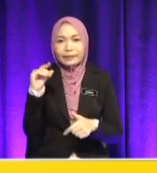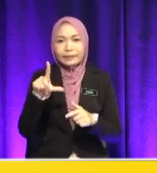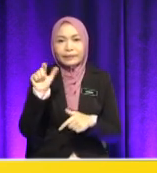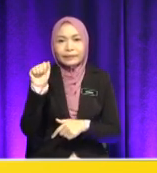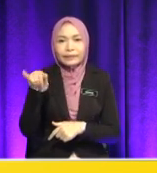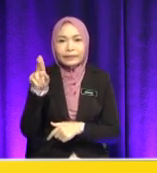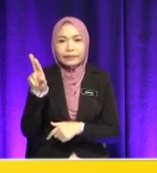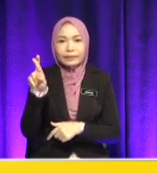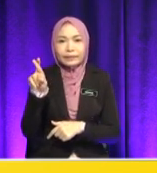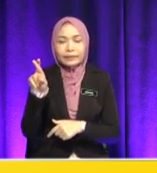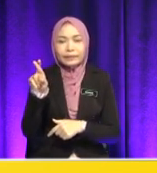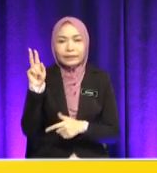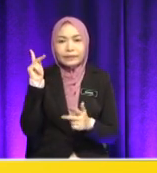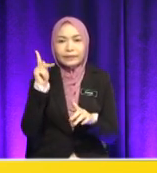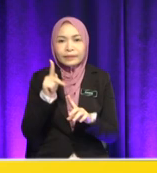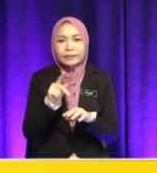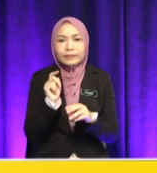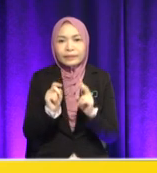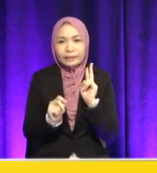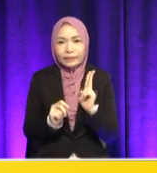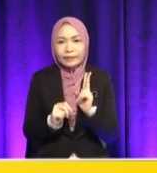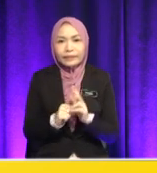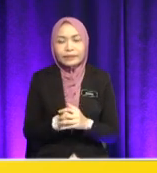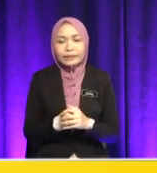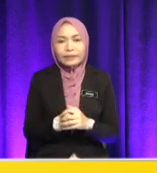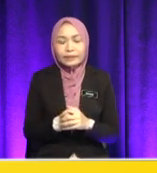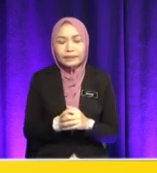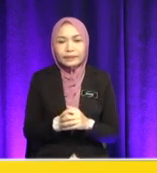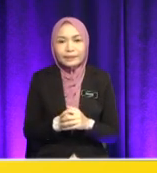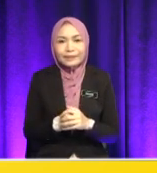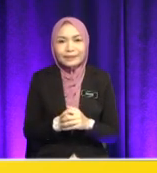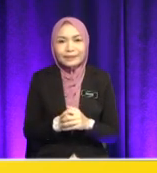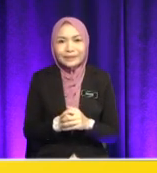satu dari empat terdapat